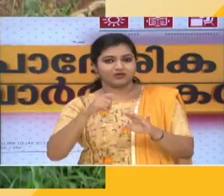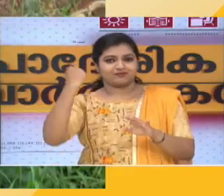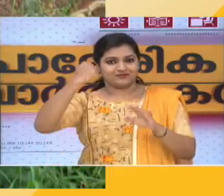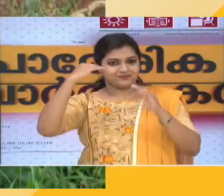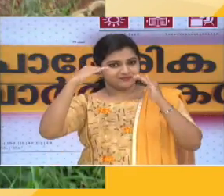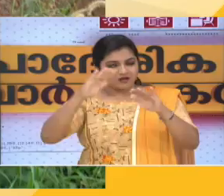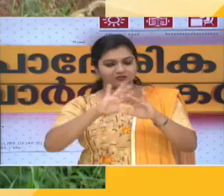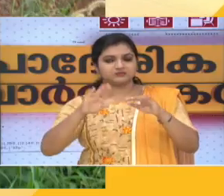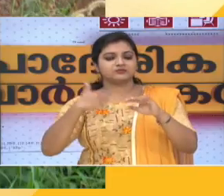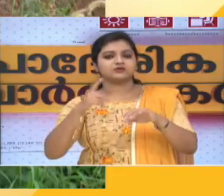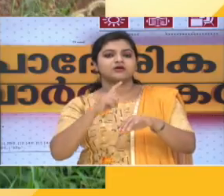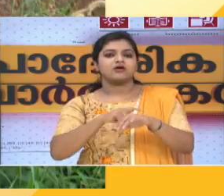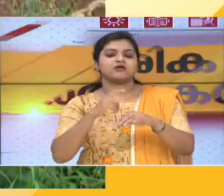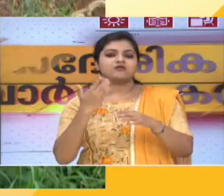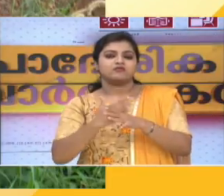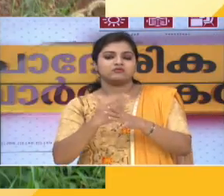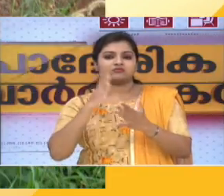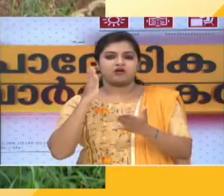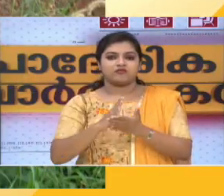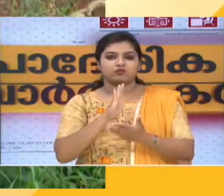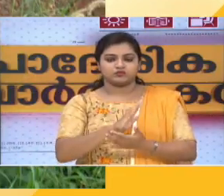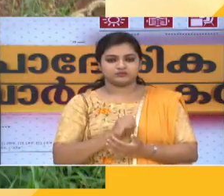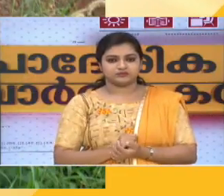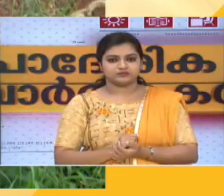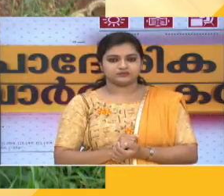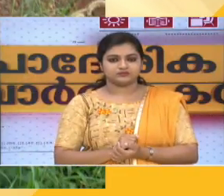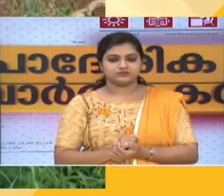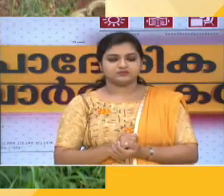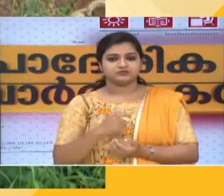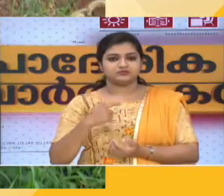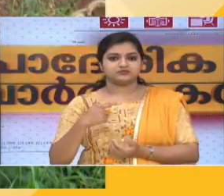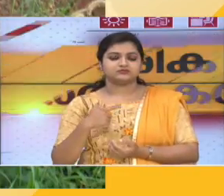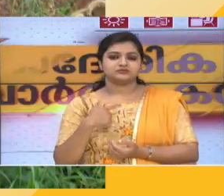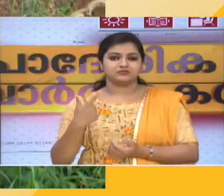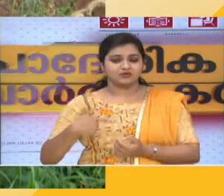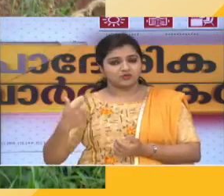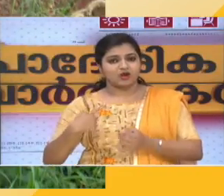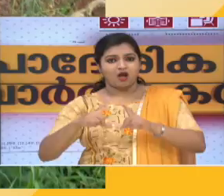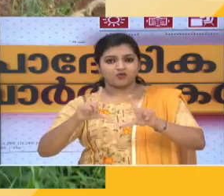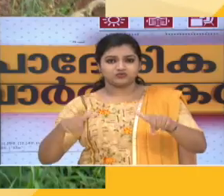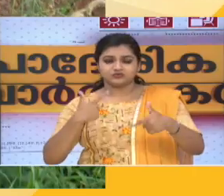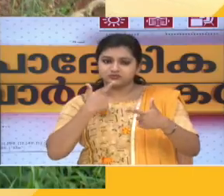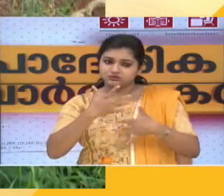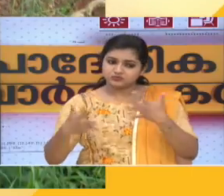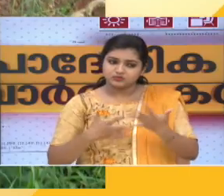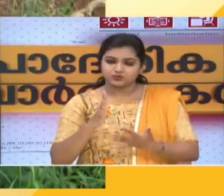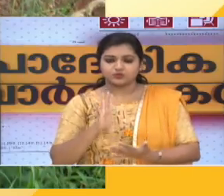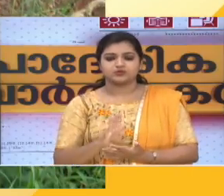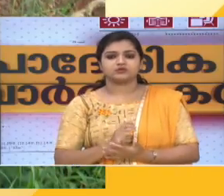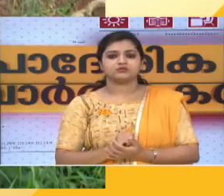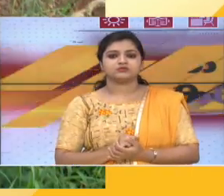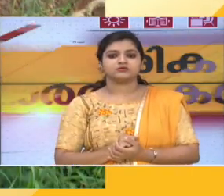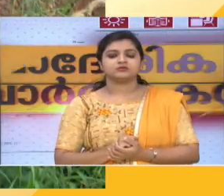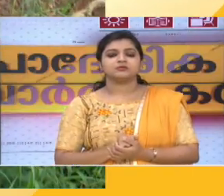നഗരസഭ ഭരിക്കുന്ന മുസ്ലിം ലീഗ് കാട്ടിക്കുന്നില്ല എന്നതാണ് വാസ്തവം. പക്ഷെ നമ്മൾ നിരന്തരമായിട്ട് കൗൺസിൽ യോഗത്തിലും മറ്റും ഈ വിഷയങ്ങൾ ഉന്നയിക്കുമ്പോൾ